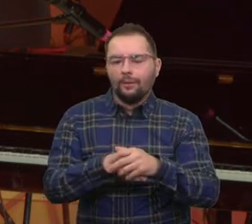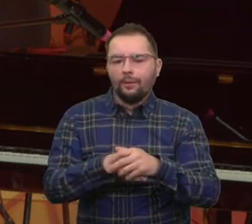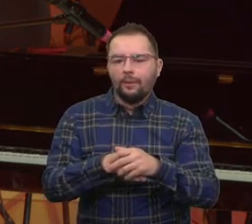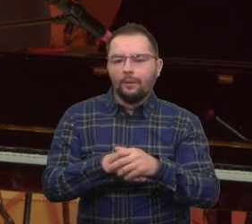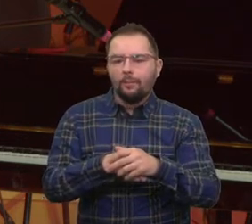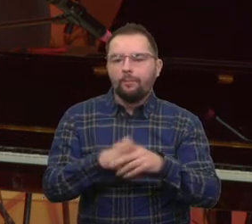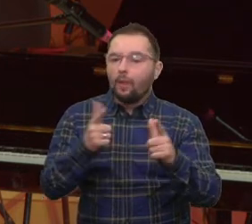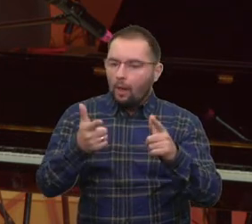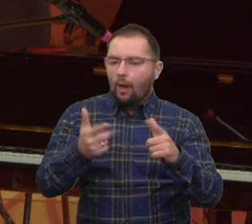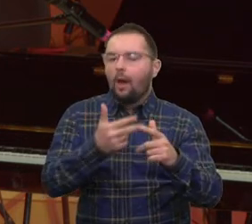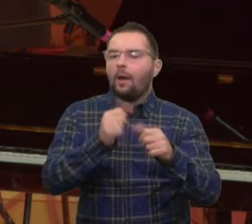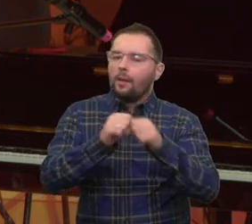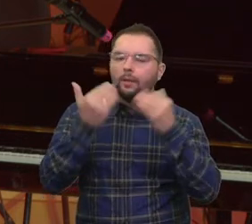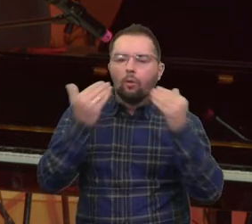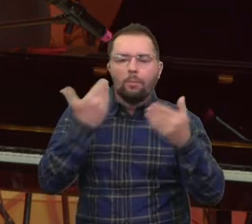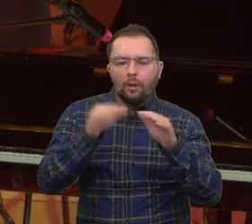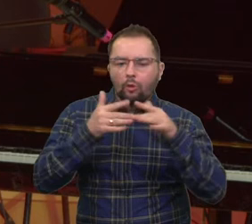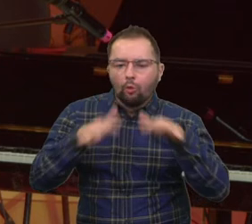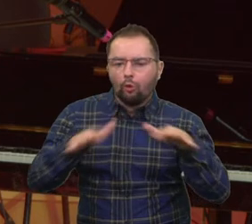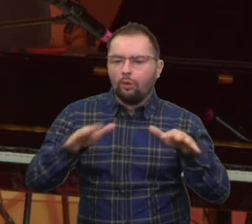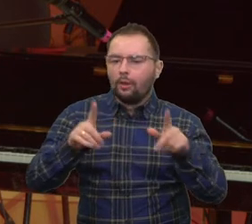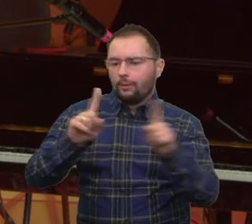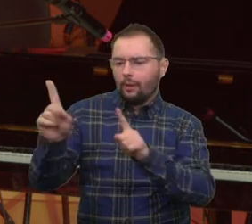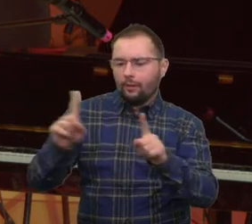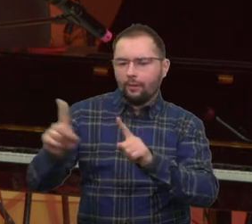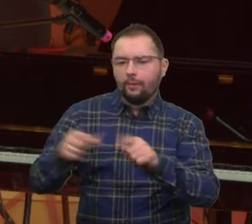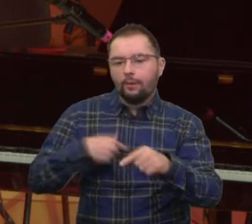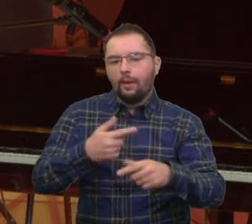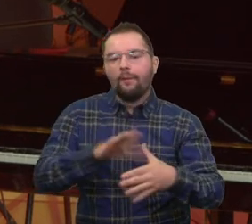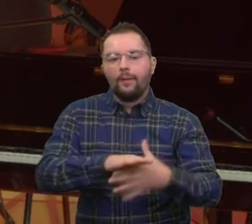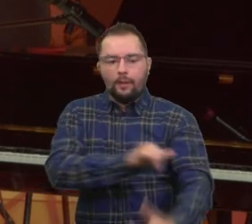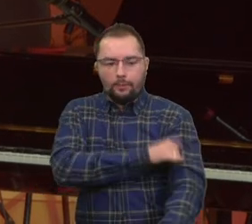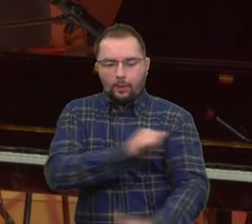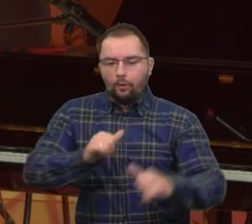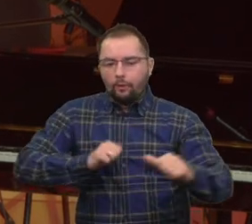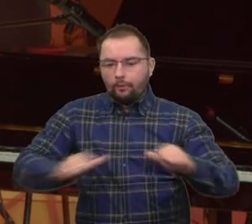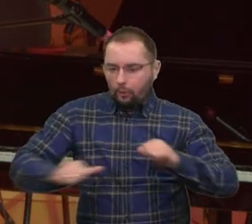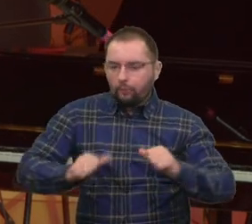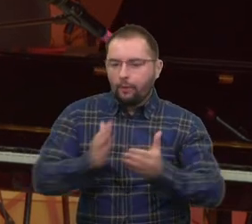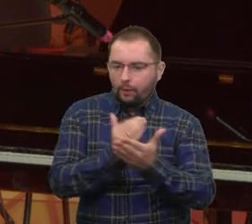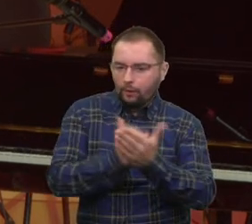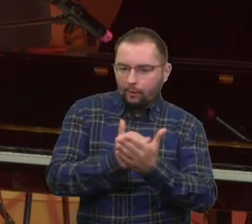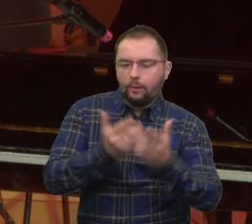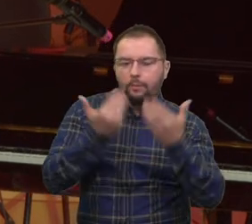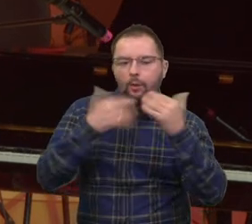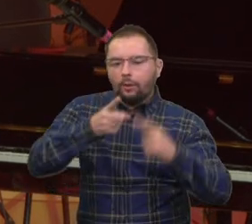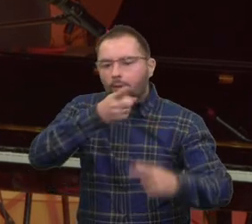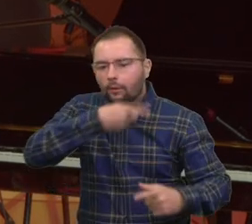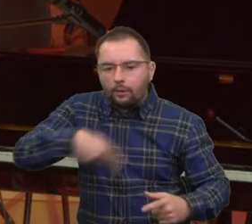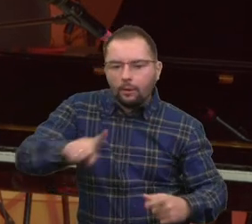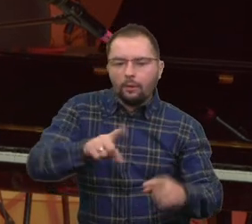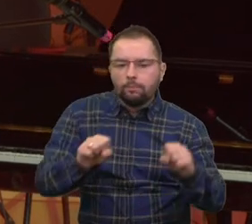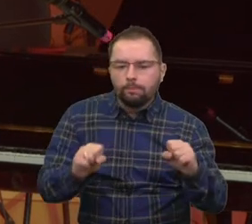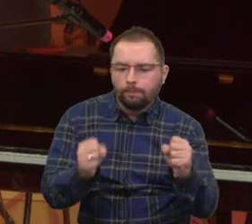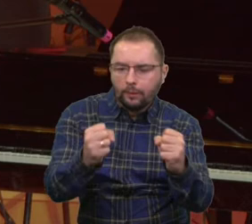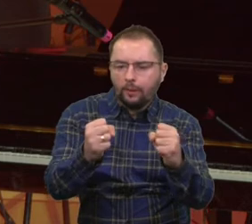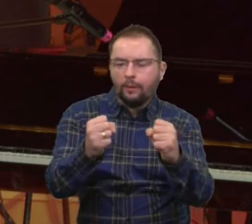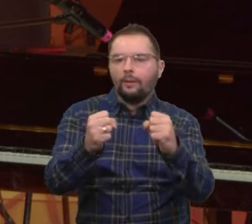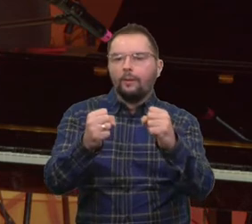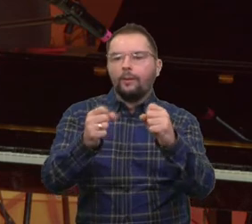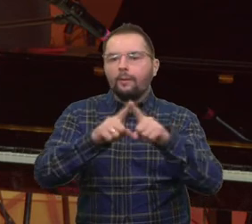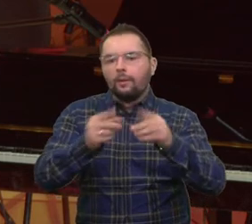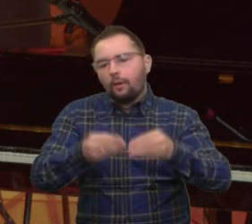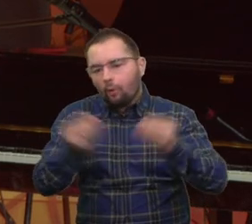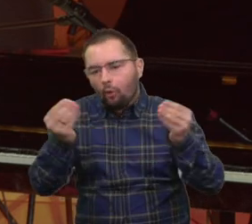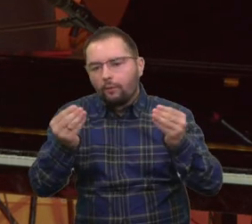znaczy bardzo dużo. I ja dzisiaj w imieniu swoim Zarządu Województwa Sejmiku pragnę wszystkim, którzy są zaangażowani w ten